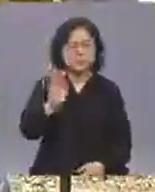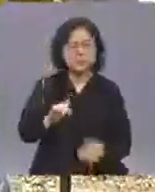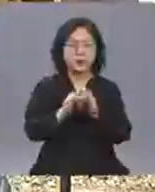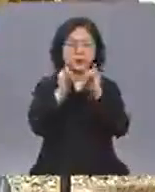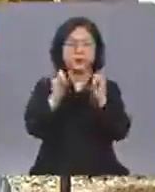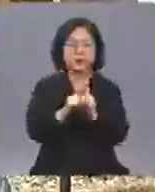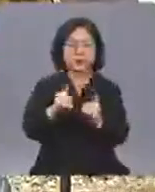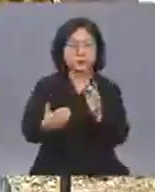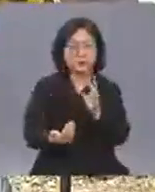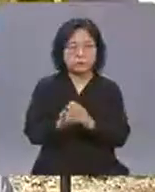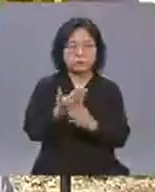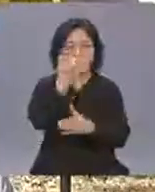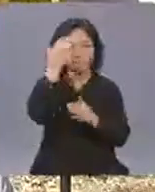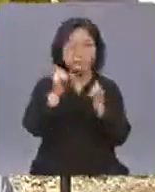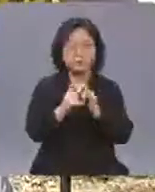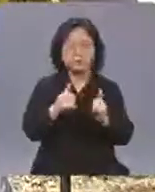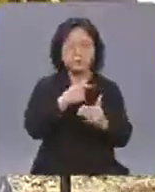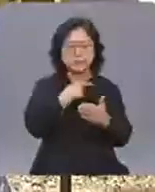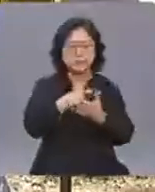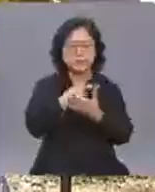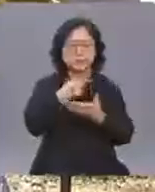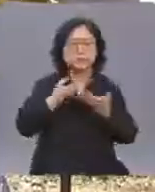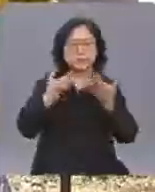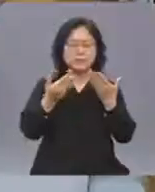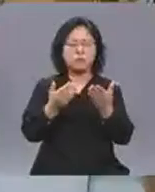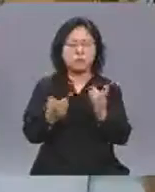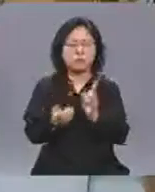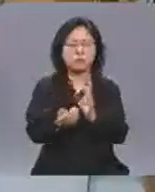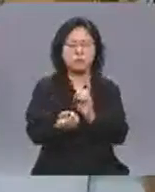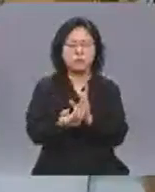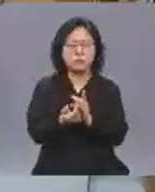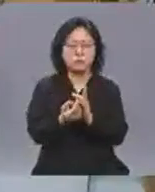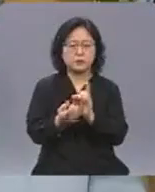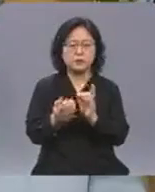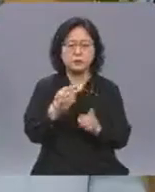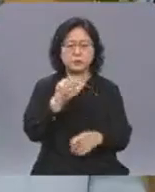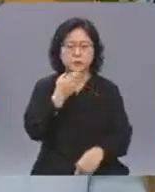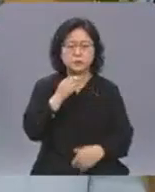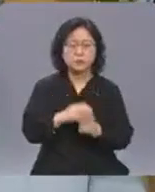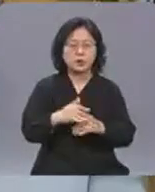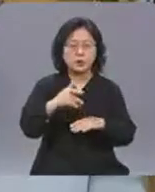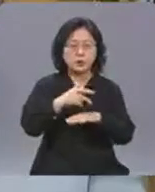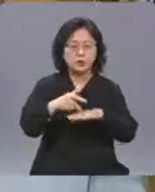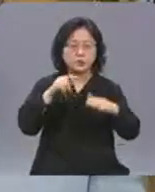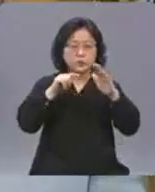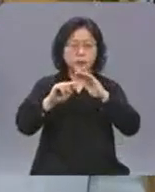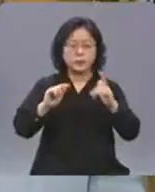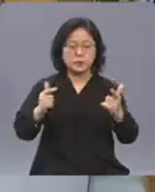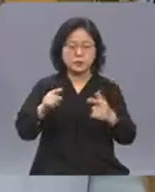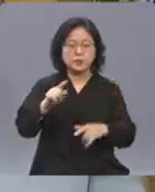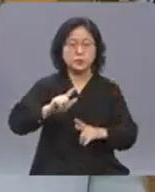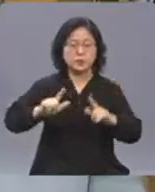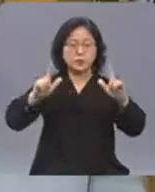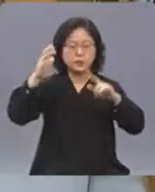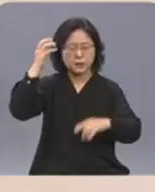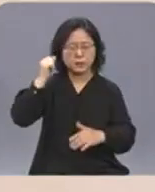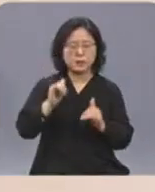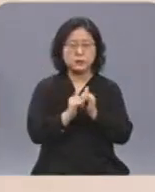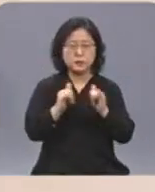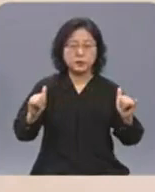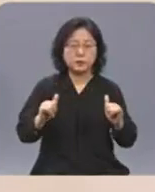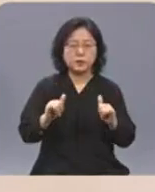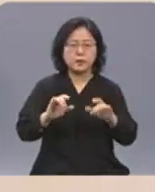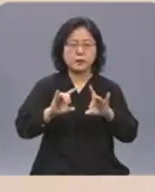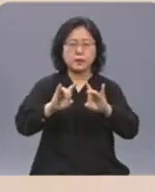차회적 참사 때문에 젊은이들이 희생되는 일이 없었으면 하는 그런 마음으로 꼭 팽목을 찾지 않더라도 그날을 기억하는 이들은